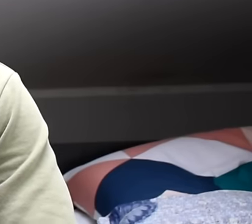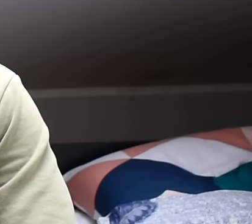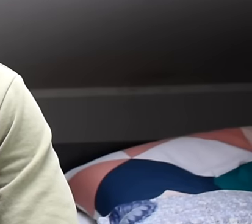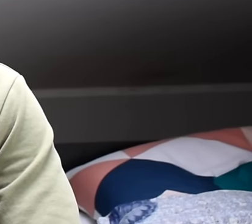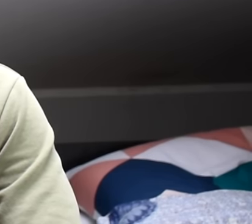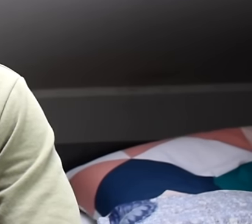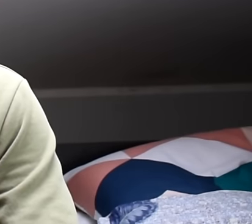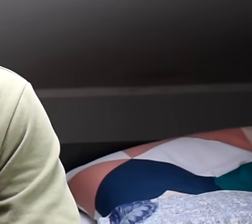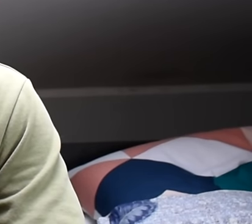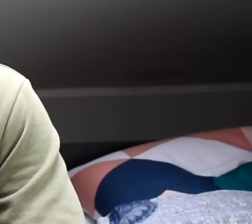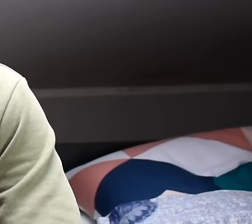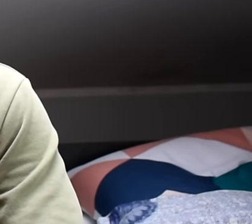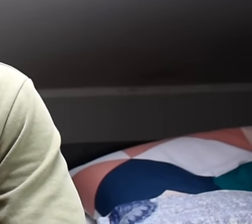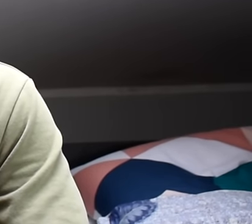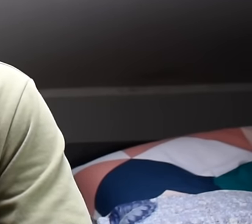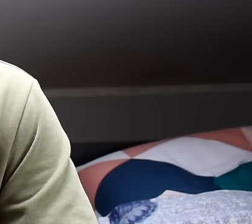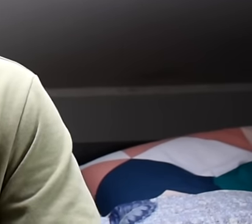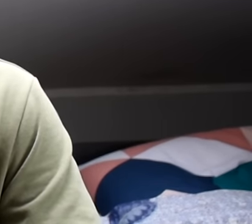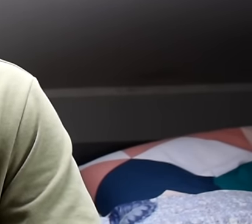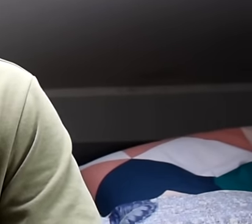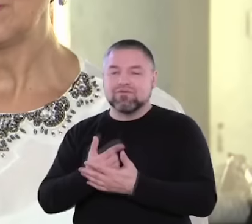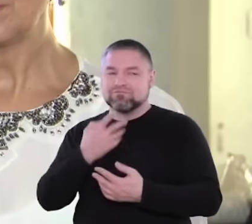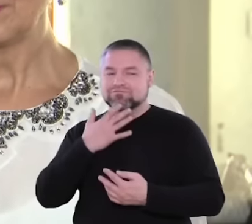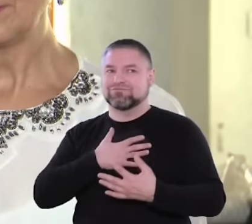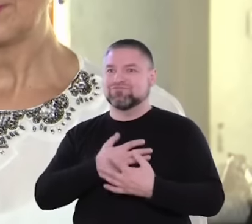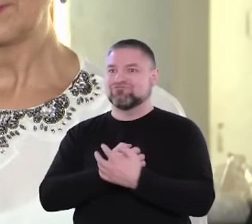zakochani. Ale ja tu czuję jakiś haczyk,